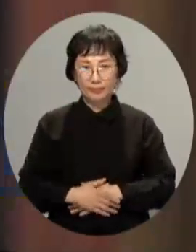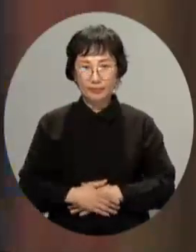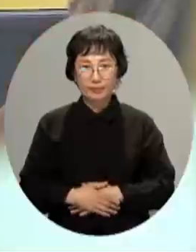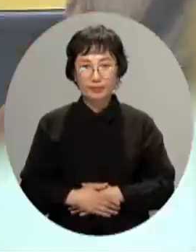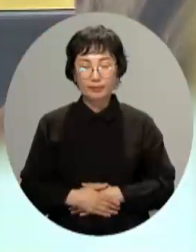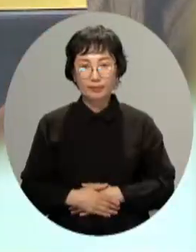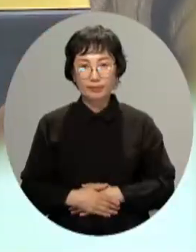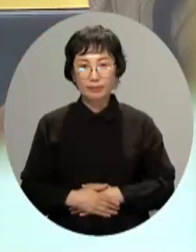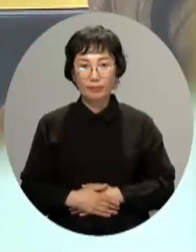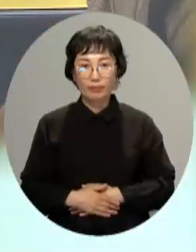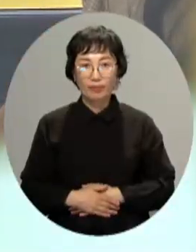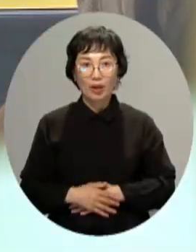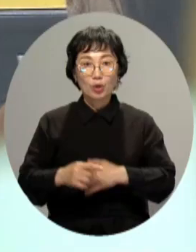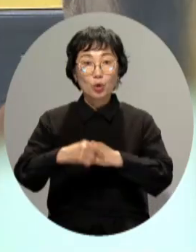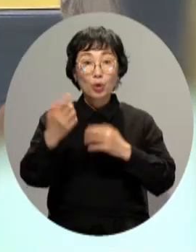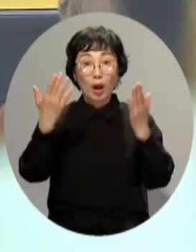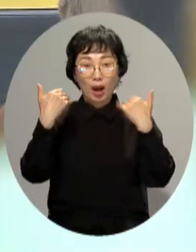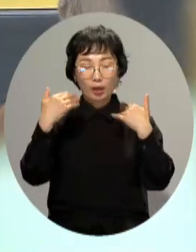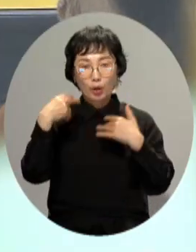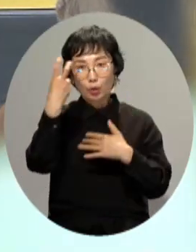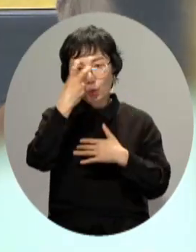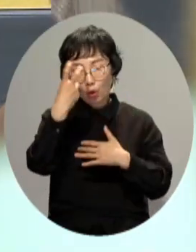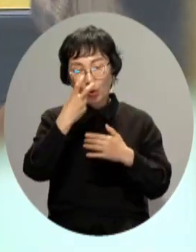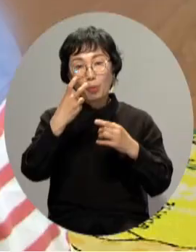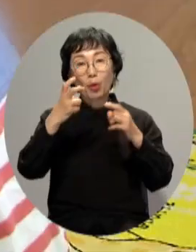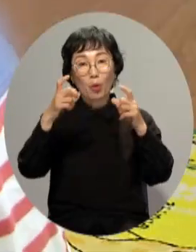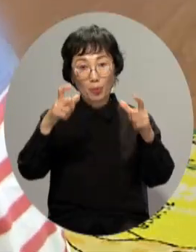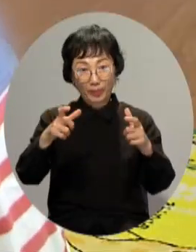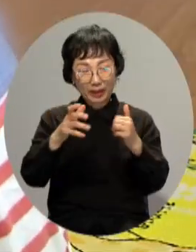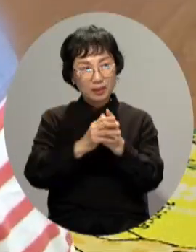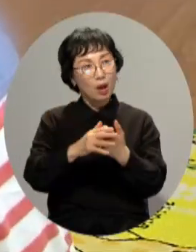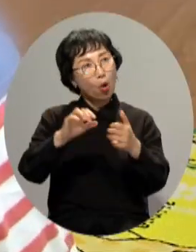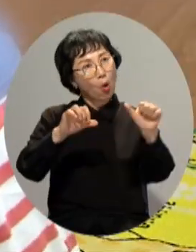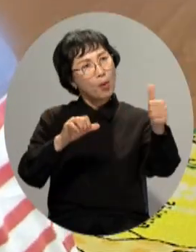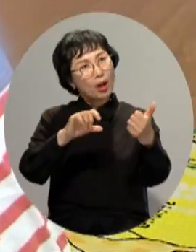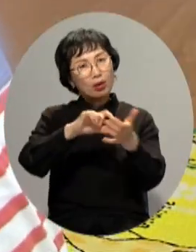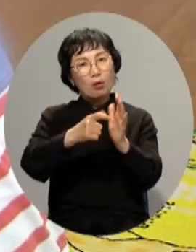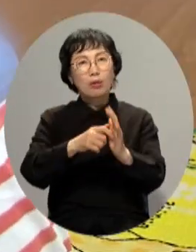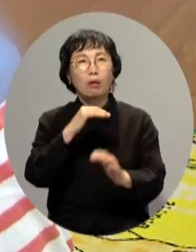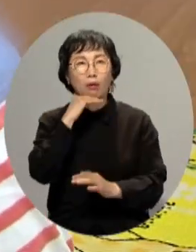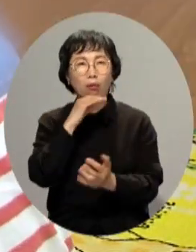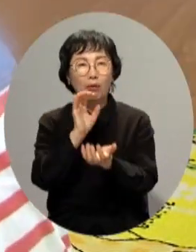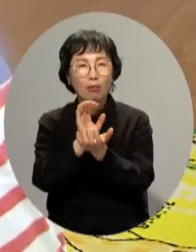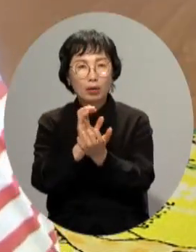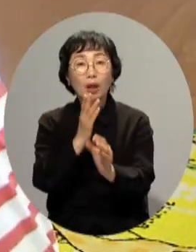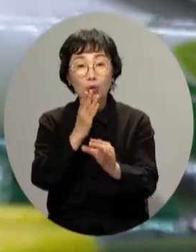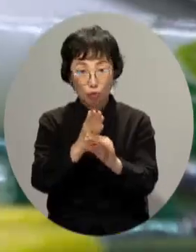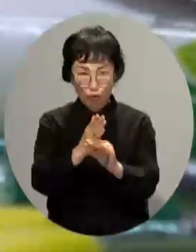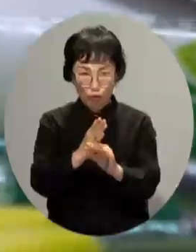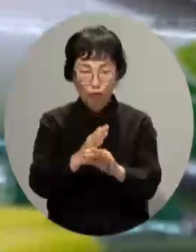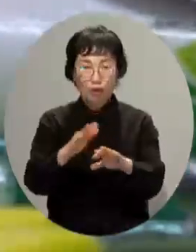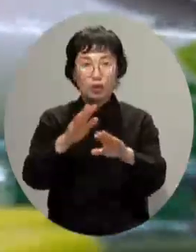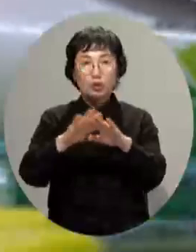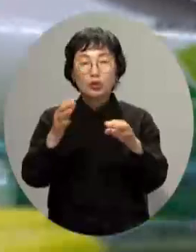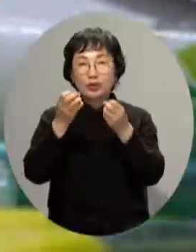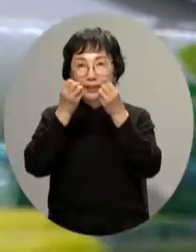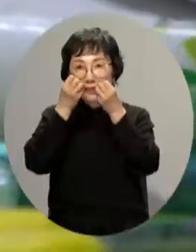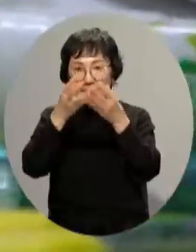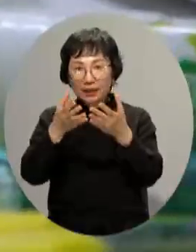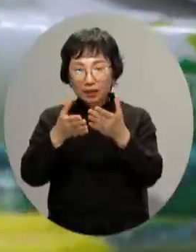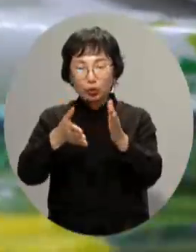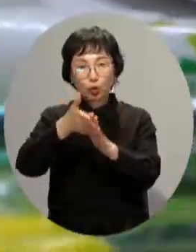지경입니다. 초등학교 돌봄 도내의 대기자는 500여 명가량인데 사실상 모두 전주 신도심에 몰려